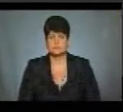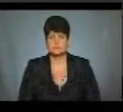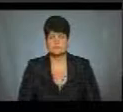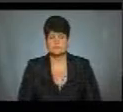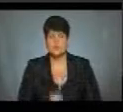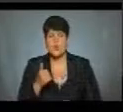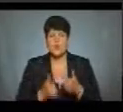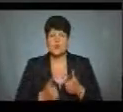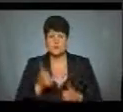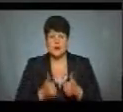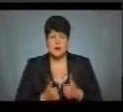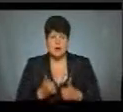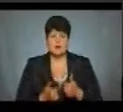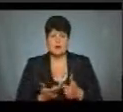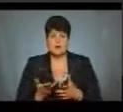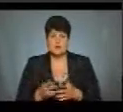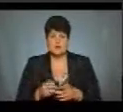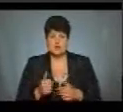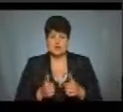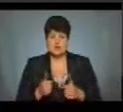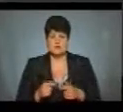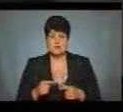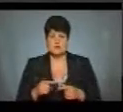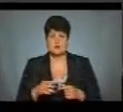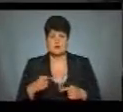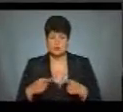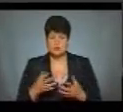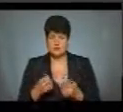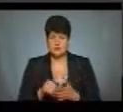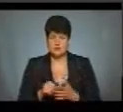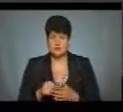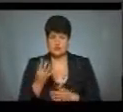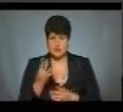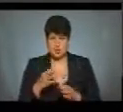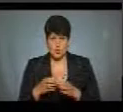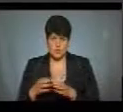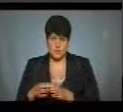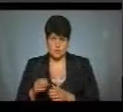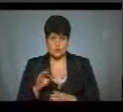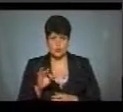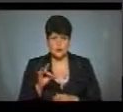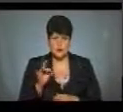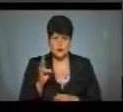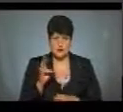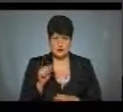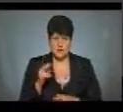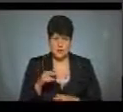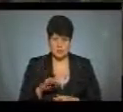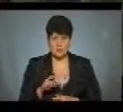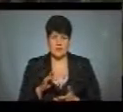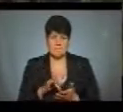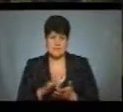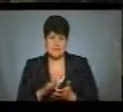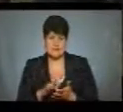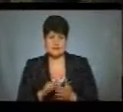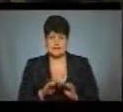У змаганнях турнір з дворового футболу взяли участь 4 команди – «Торнадо», «Олімп», «Серед», «Епіцентри» дітям. Вони